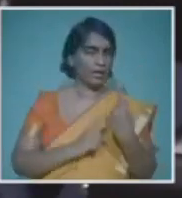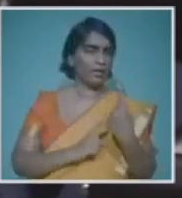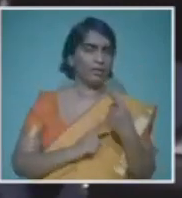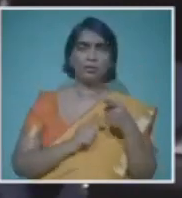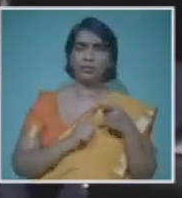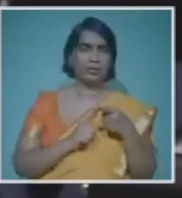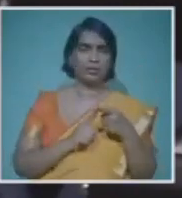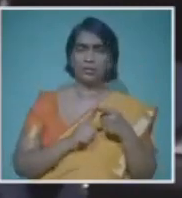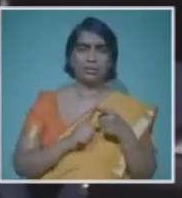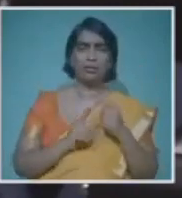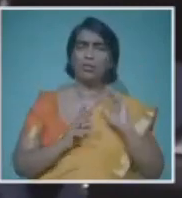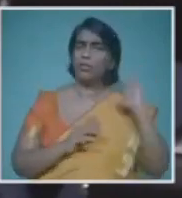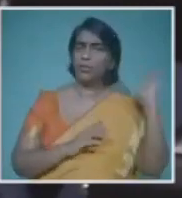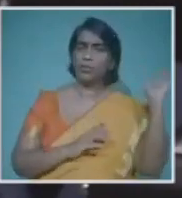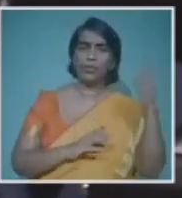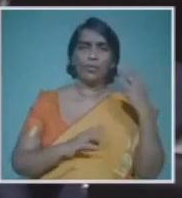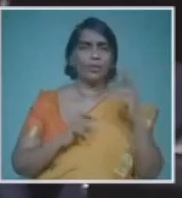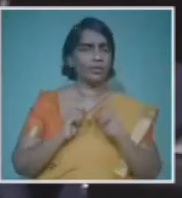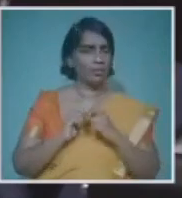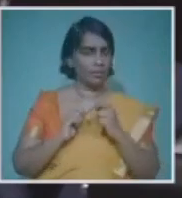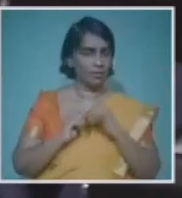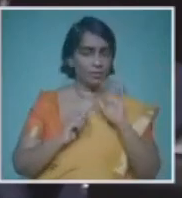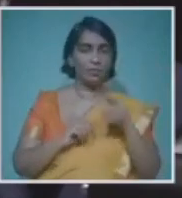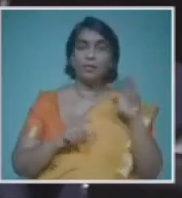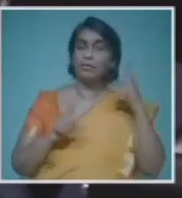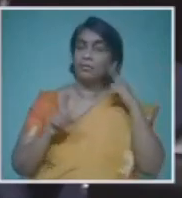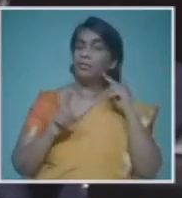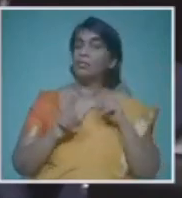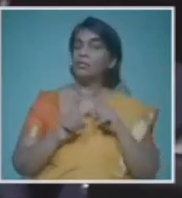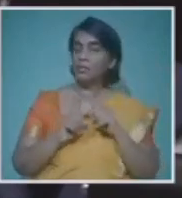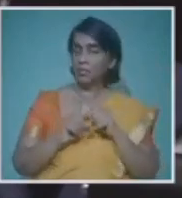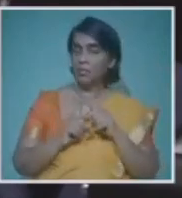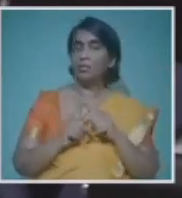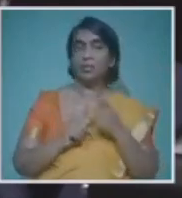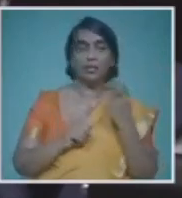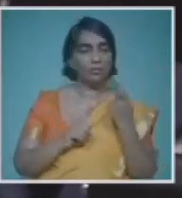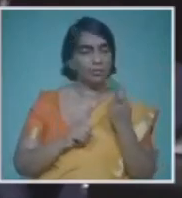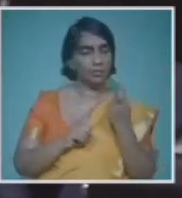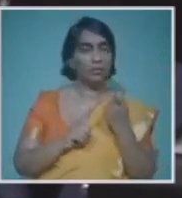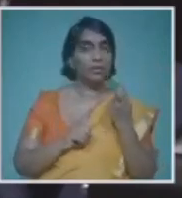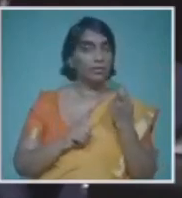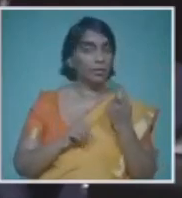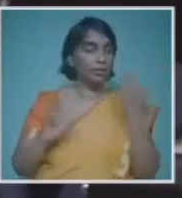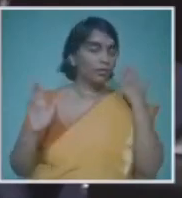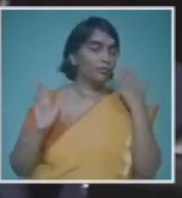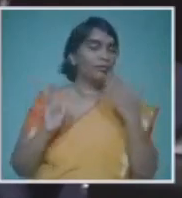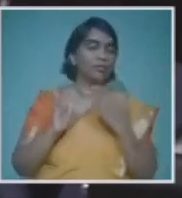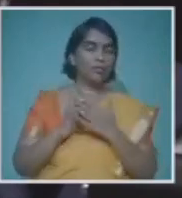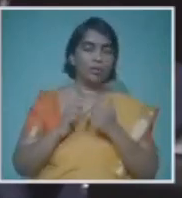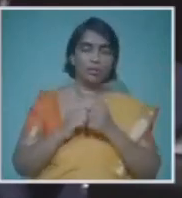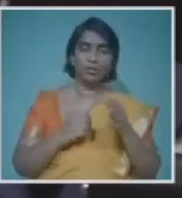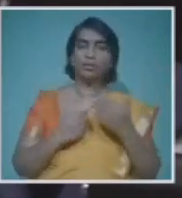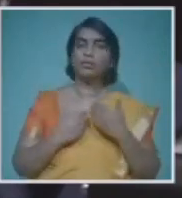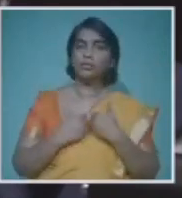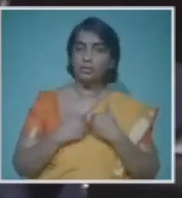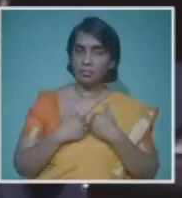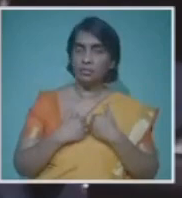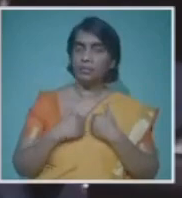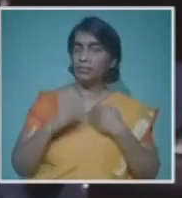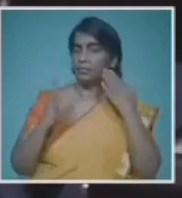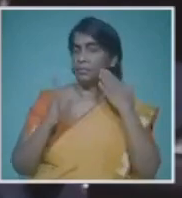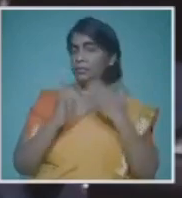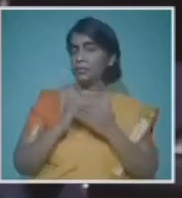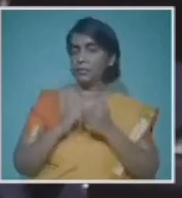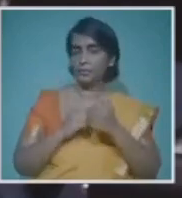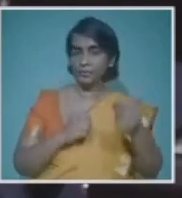නෙවෙයි වෙලා තියෙන්නේ. අද හැමතැනම වෙලා තිබෙනවා. මේ සම්බන්ධව ආර්ථිකය පිළිබඳව ගත්තම මම ඔබතුමාගේ අවධානයට